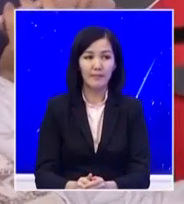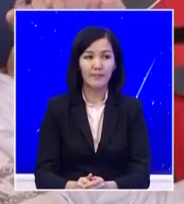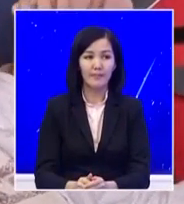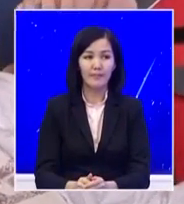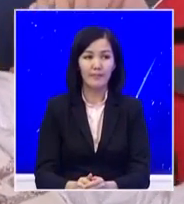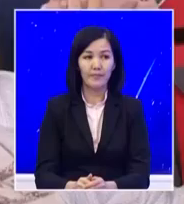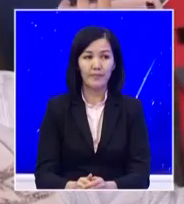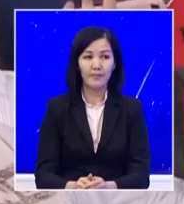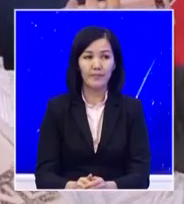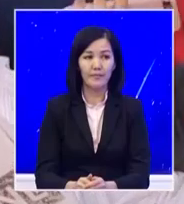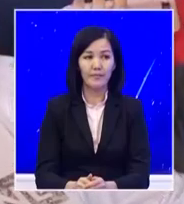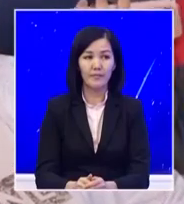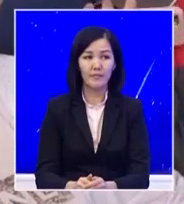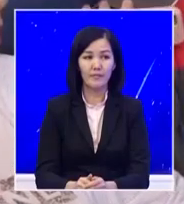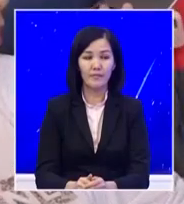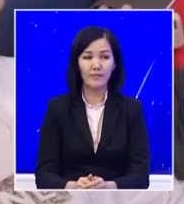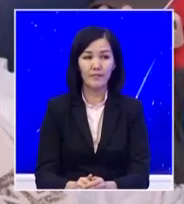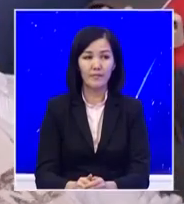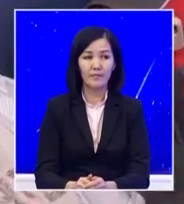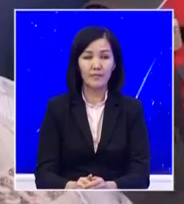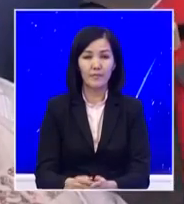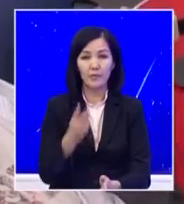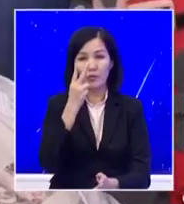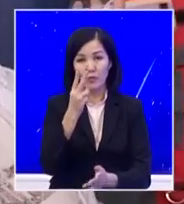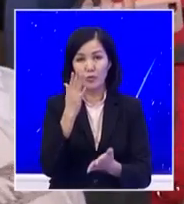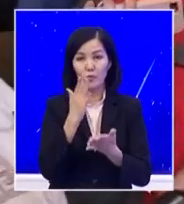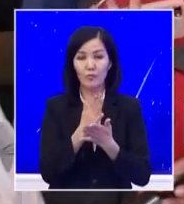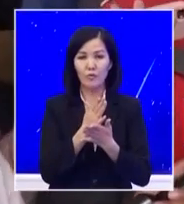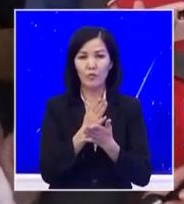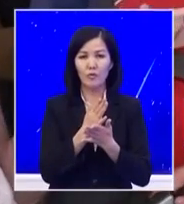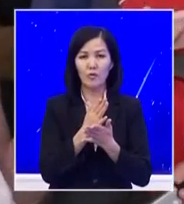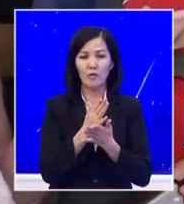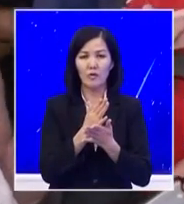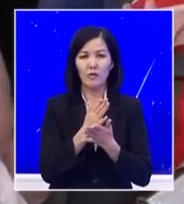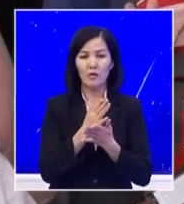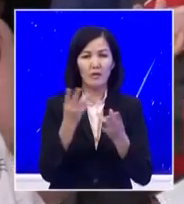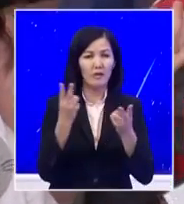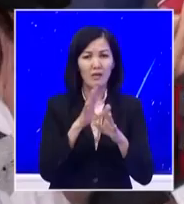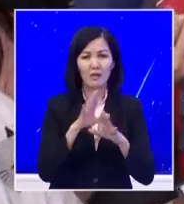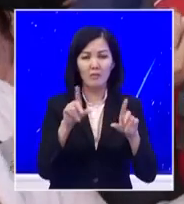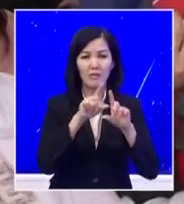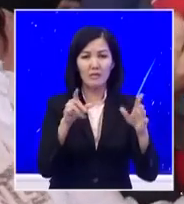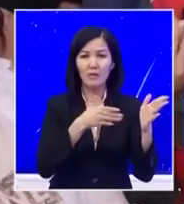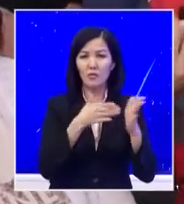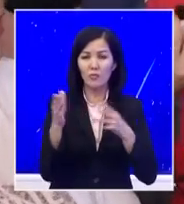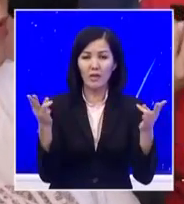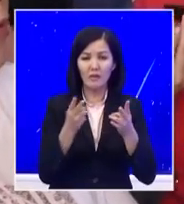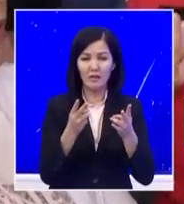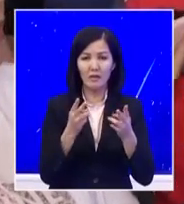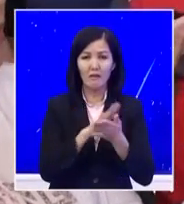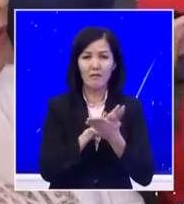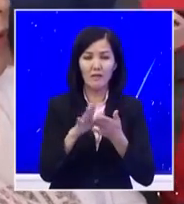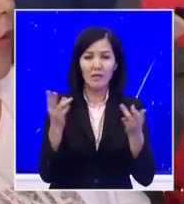вот такой, как будто во дворе стоит. И вот это вот парк наш, мы его отсюда свяжем, получается